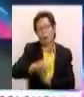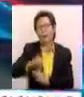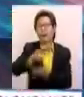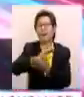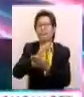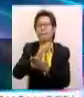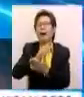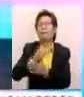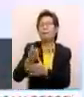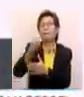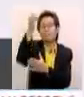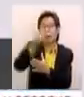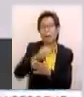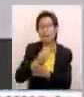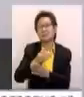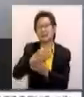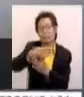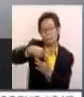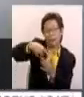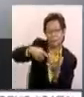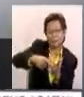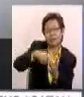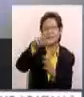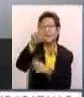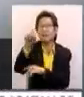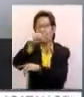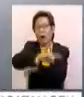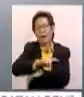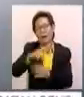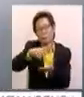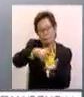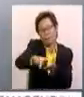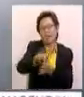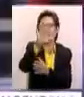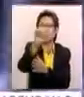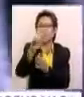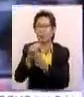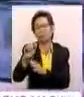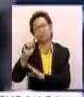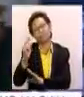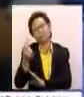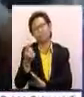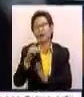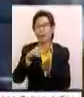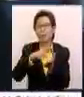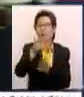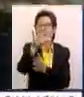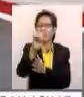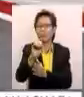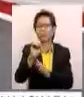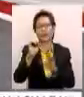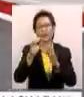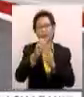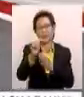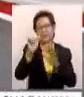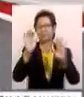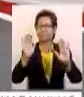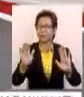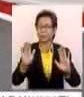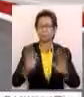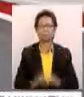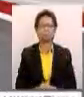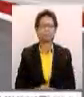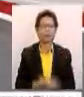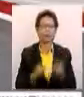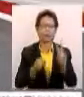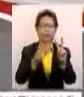MRT tanpa had sepanjang 30 hari dengan hanya RM50. Tuan Muhammad Fuzi, atlet olahraga para.